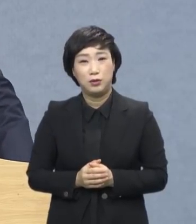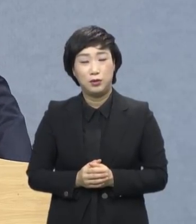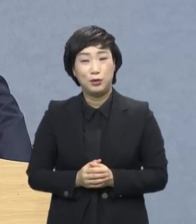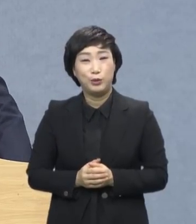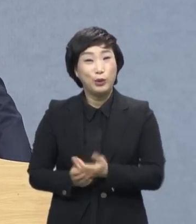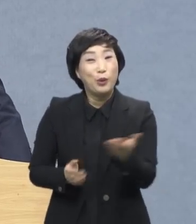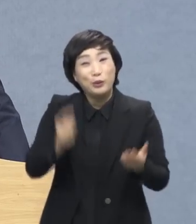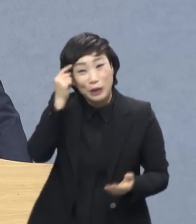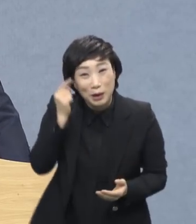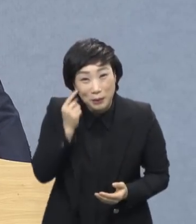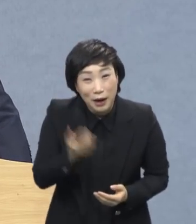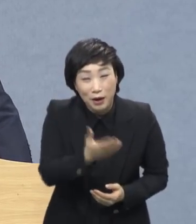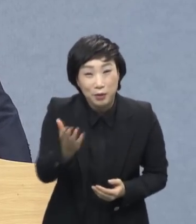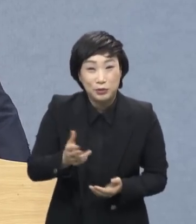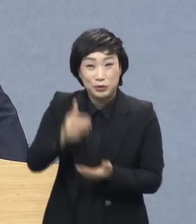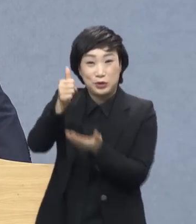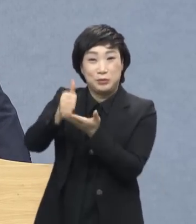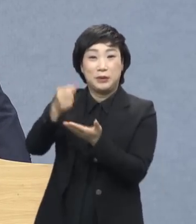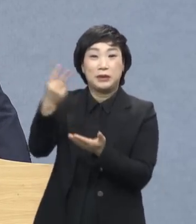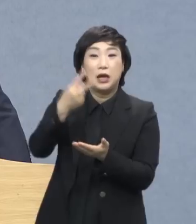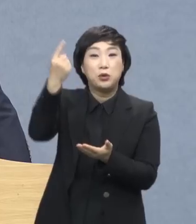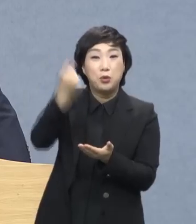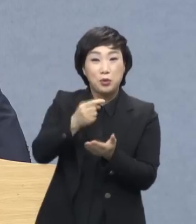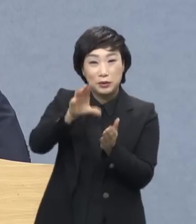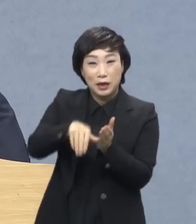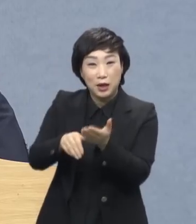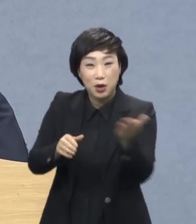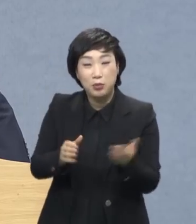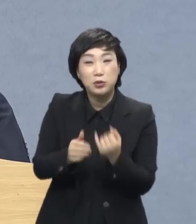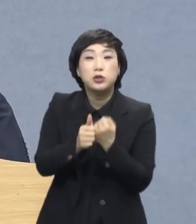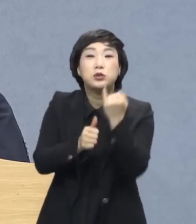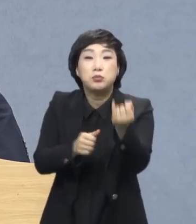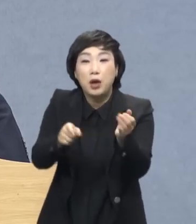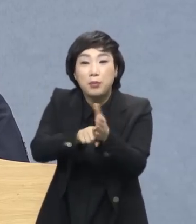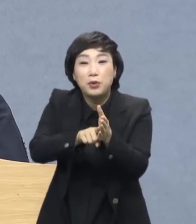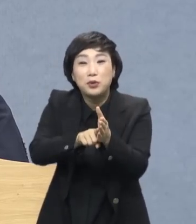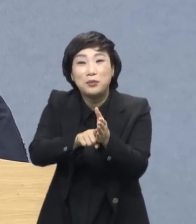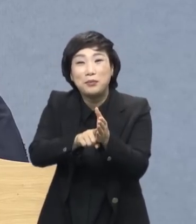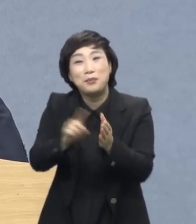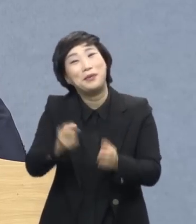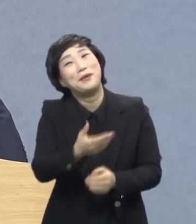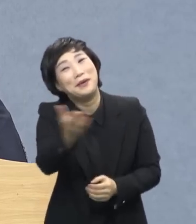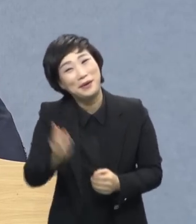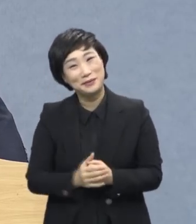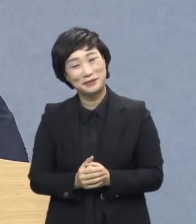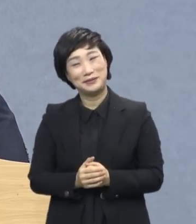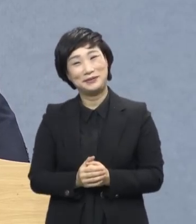봐. 주님 재림하시는 날 신부의 믿음이 무슨 믿음이라고 했어?